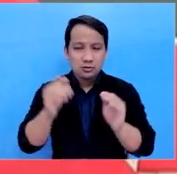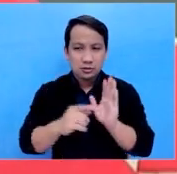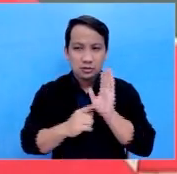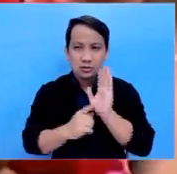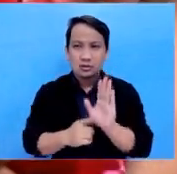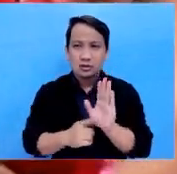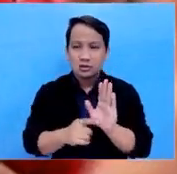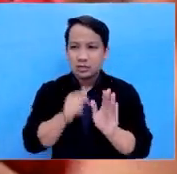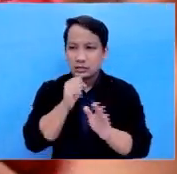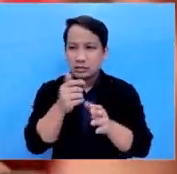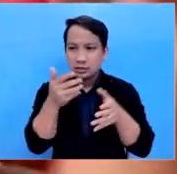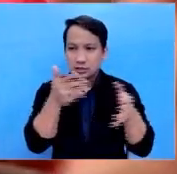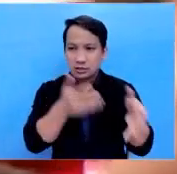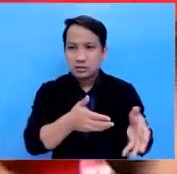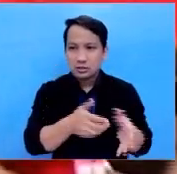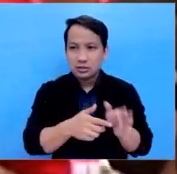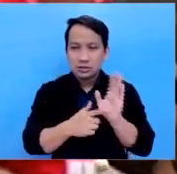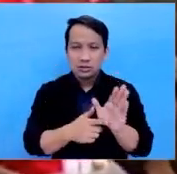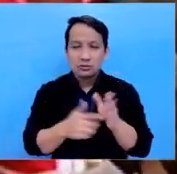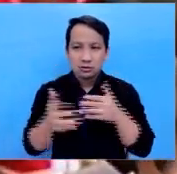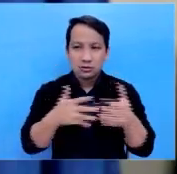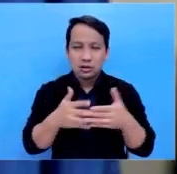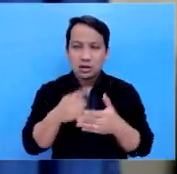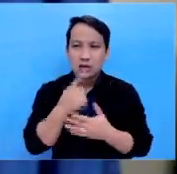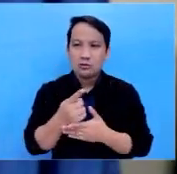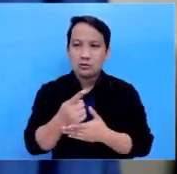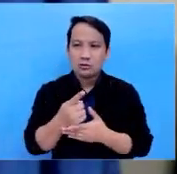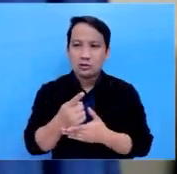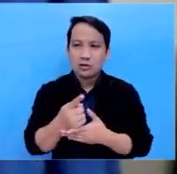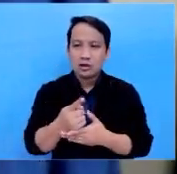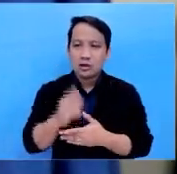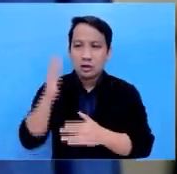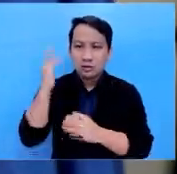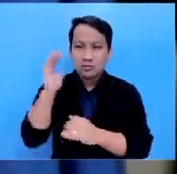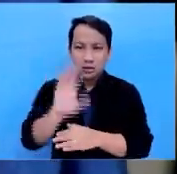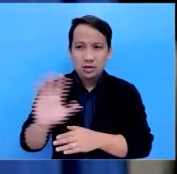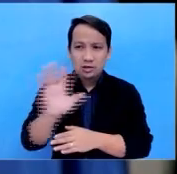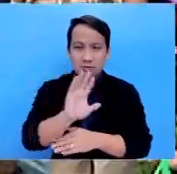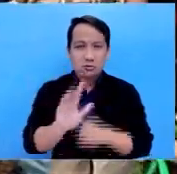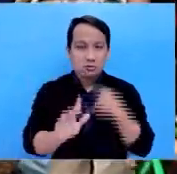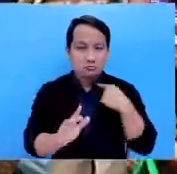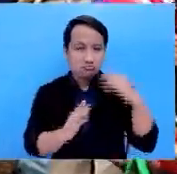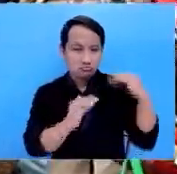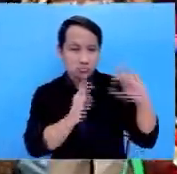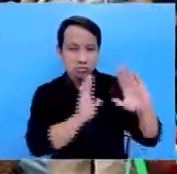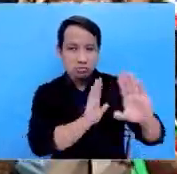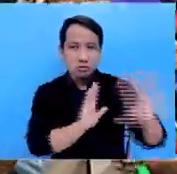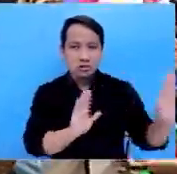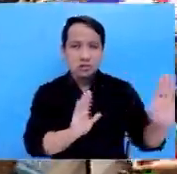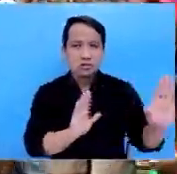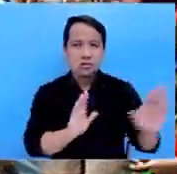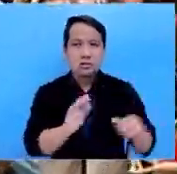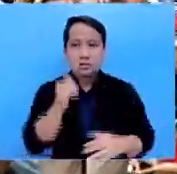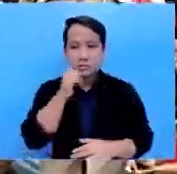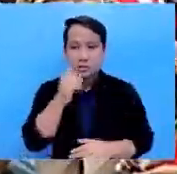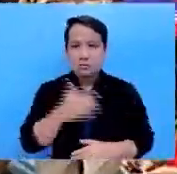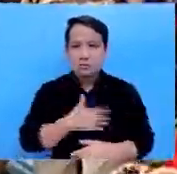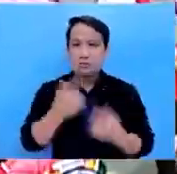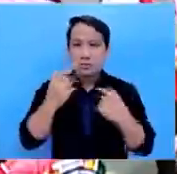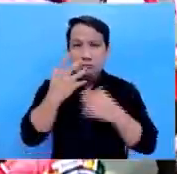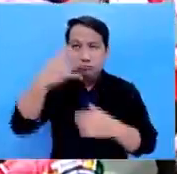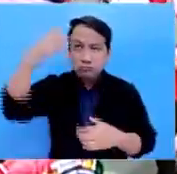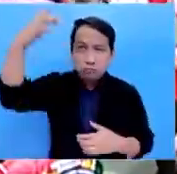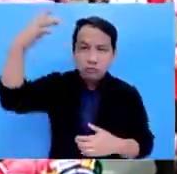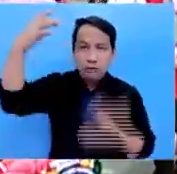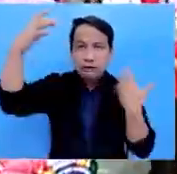hindi siya iniwan ng marami niyang loyalista. Ang pangarap niyo ay pangarap ko. Tinikman ng araw, hindi sila